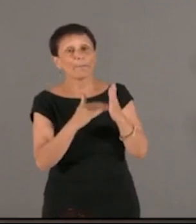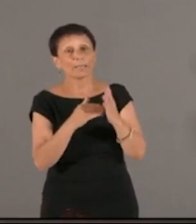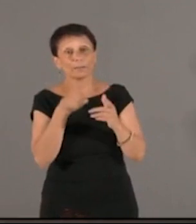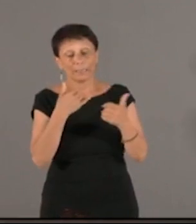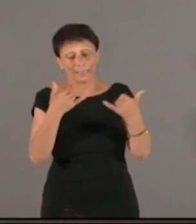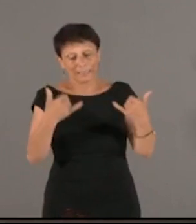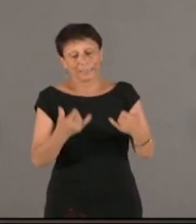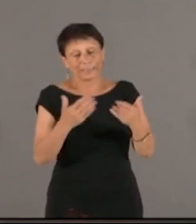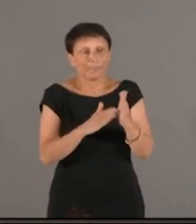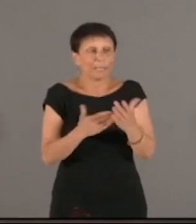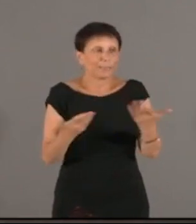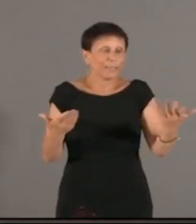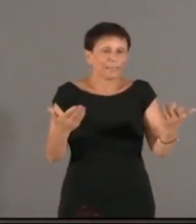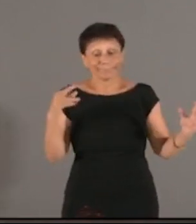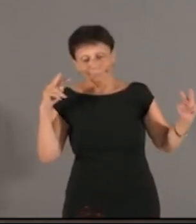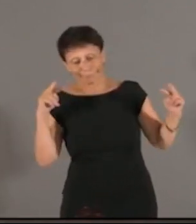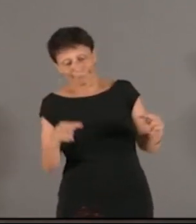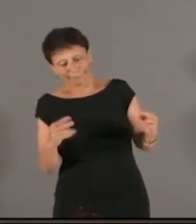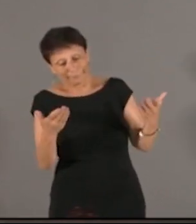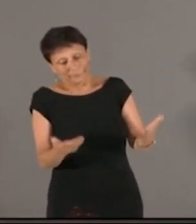plus, nous